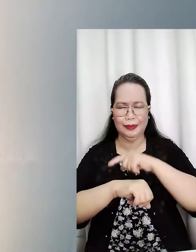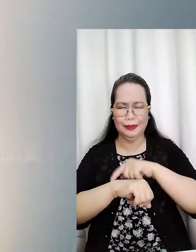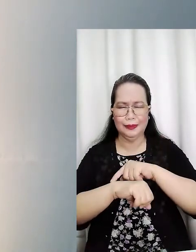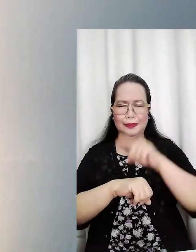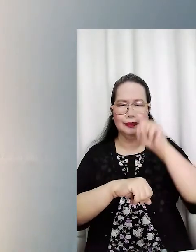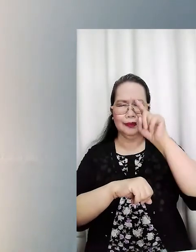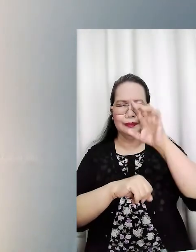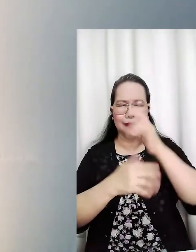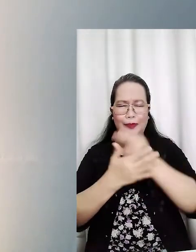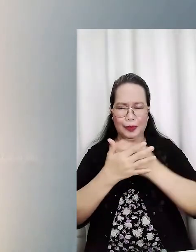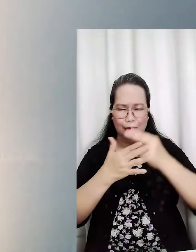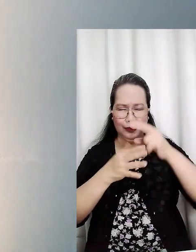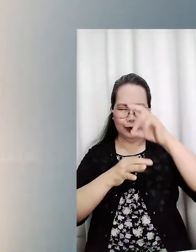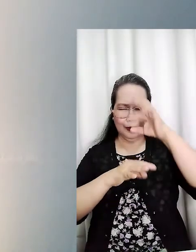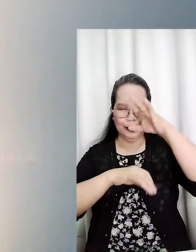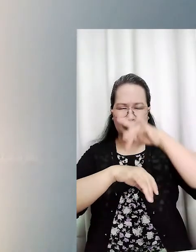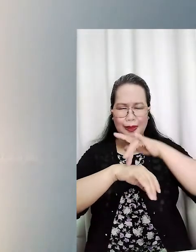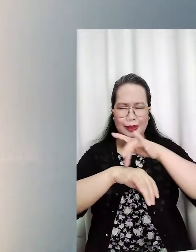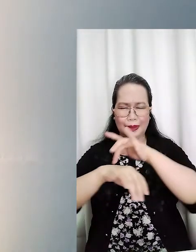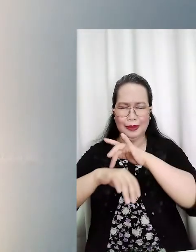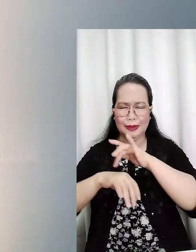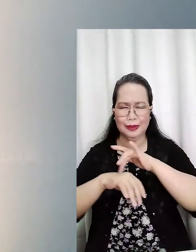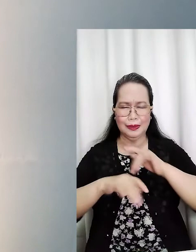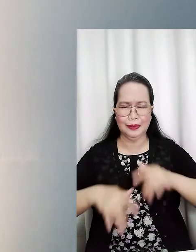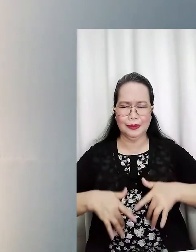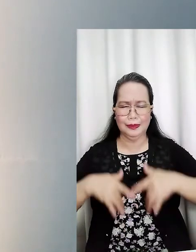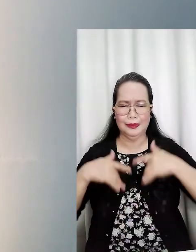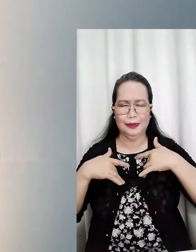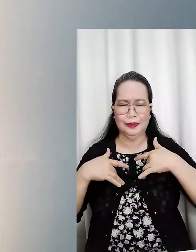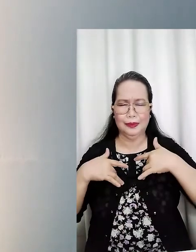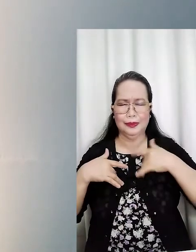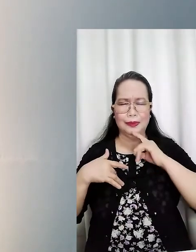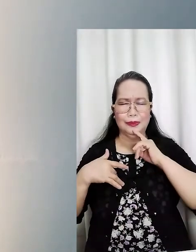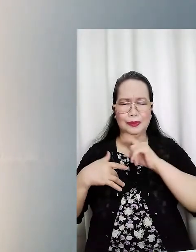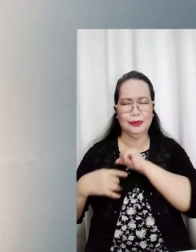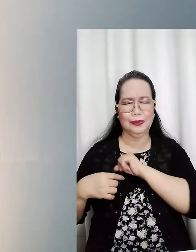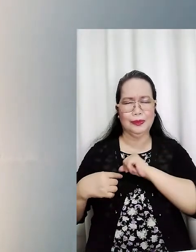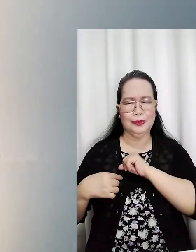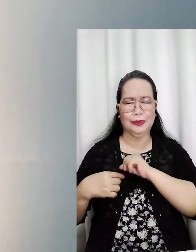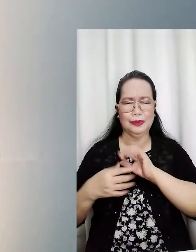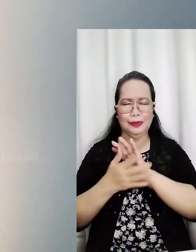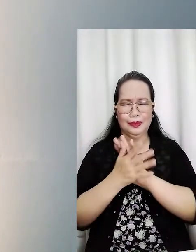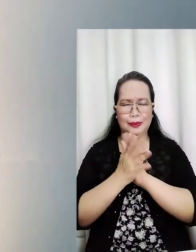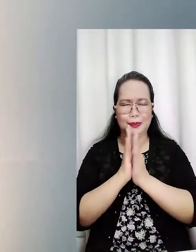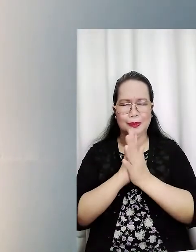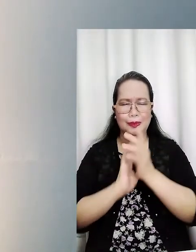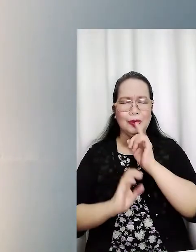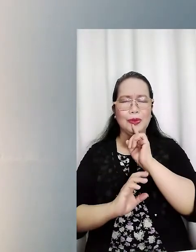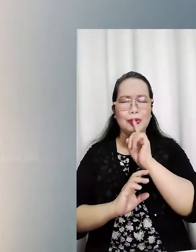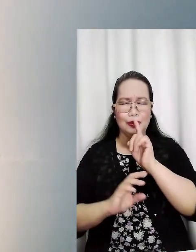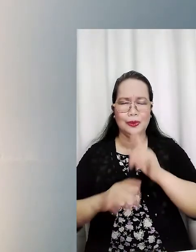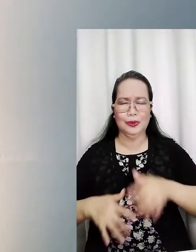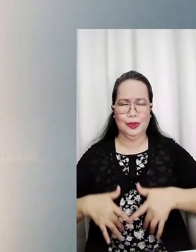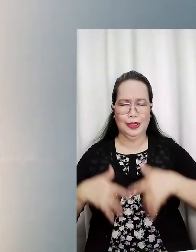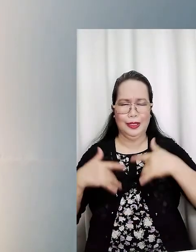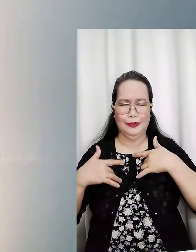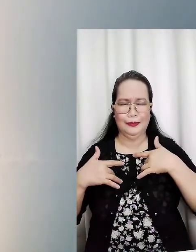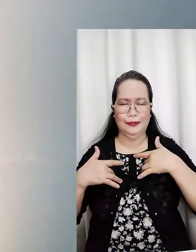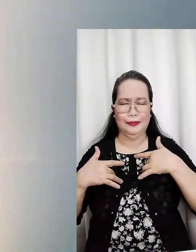time, let your Holy Spirit work in our lives so that these attitudes will truly become real sign of